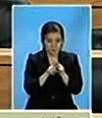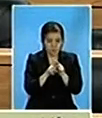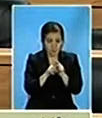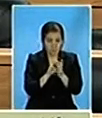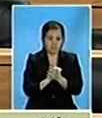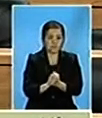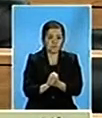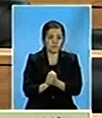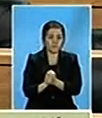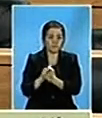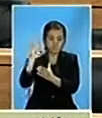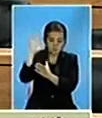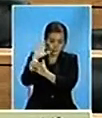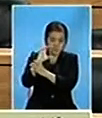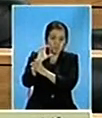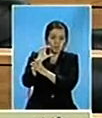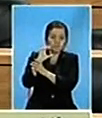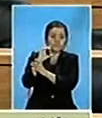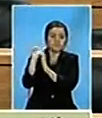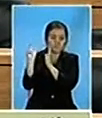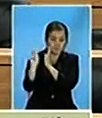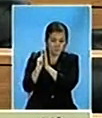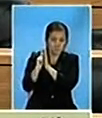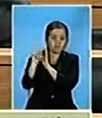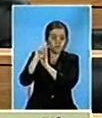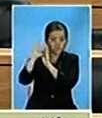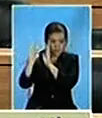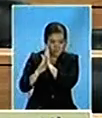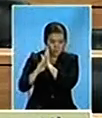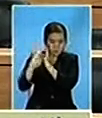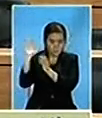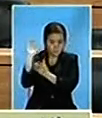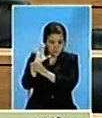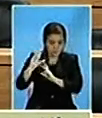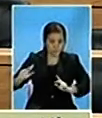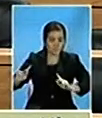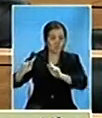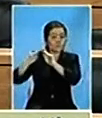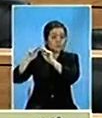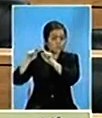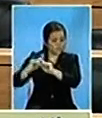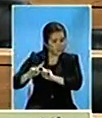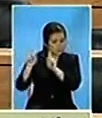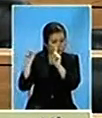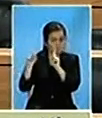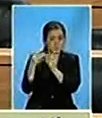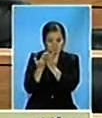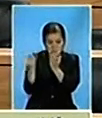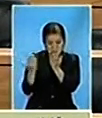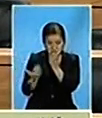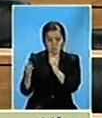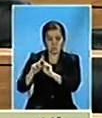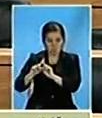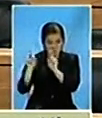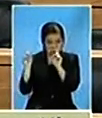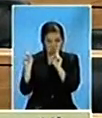กระทรวงประกาศระเบียบข้อบังคับเนี่ยมันมีความแตกต่างกัน